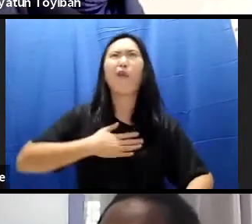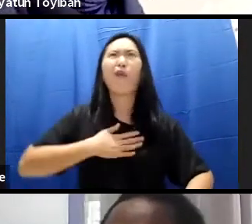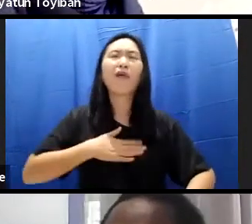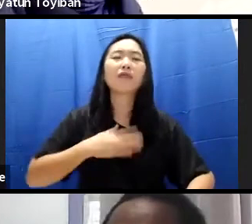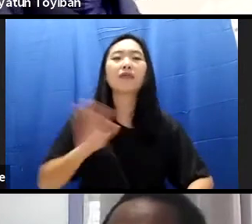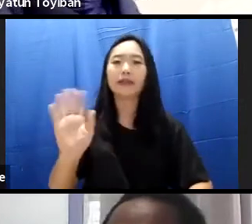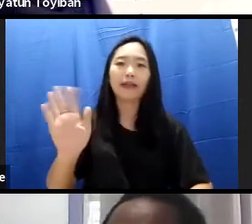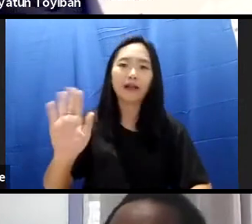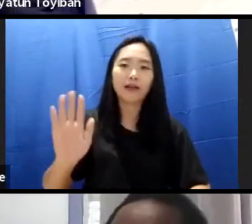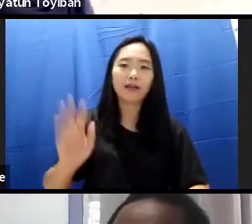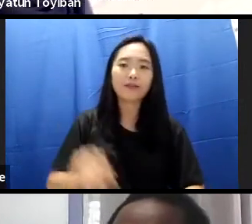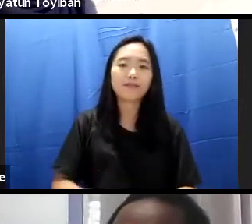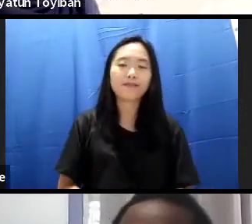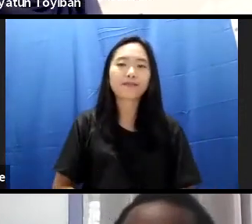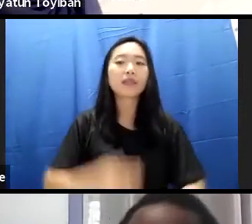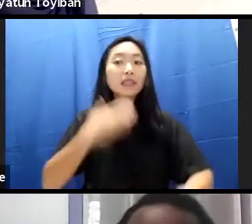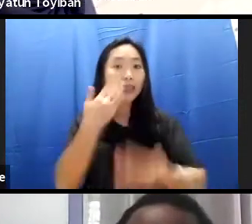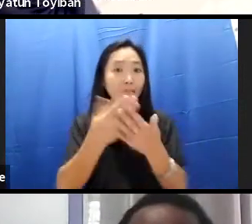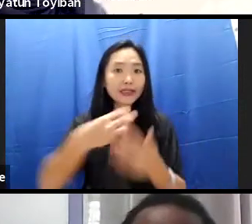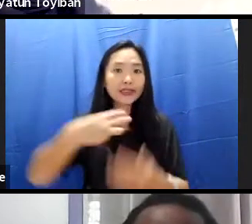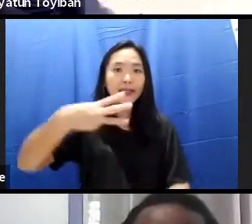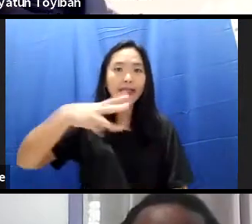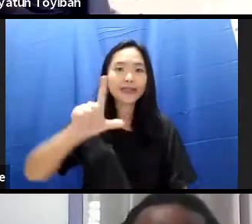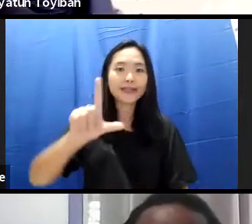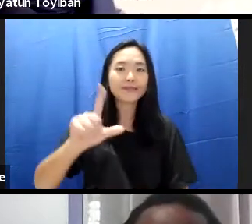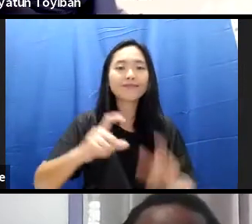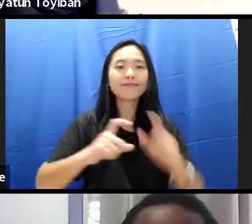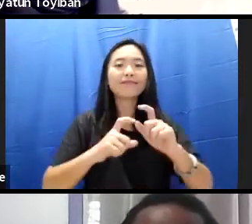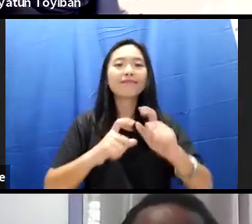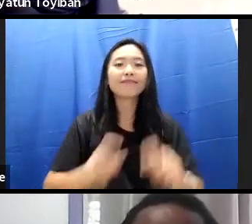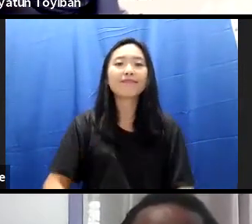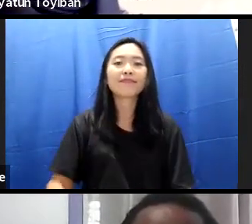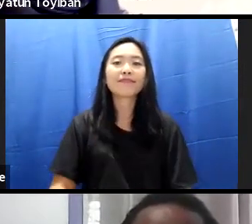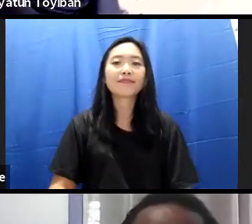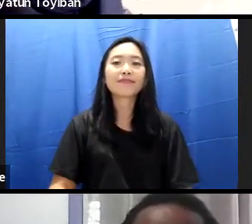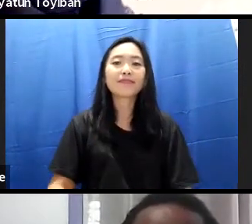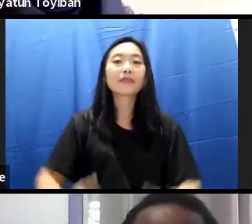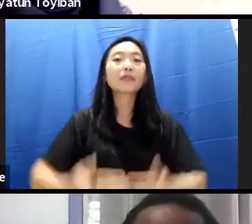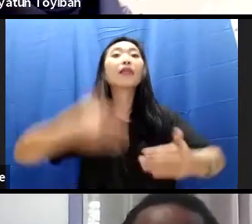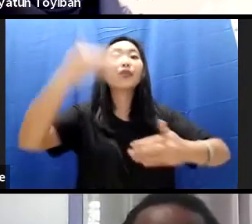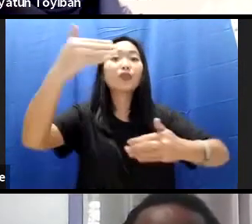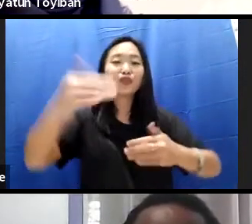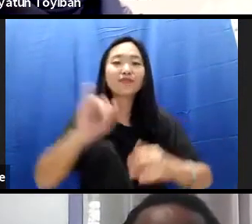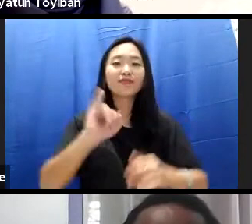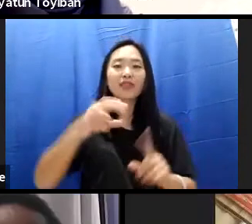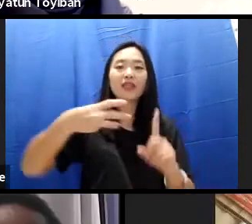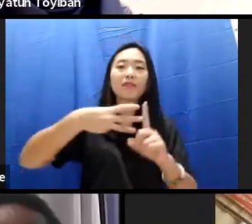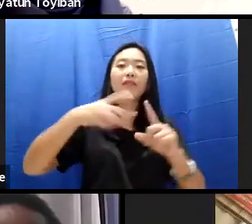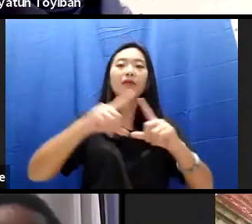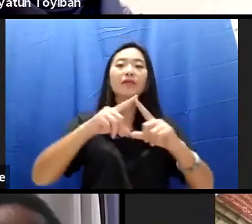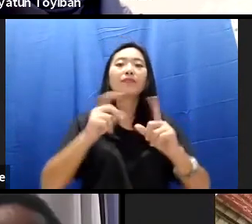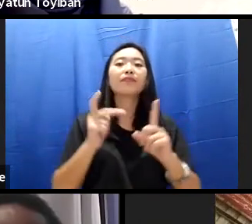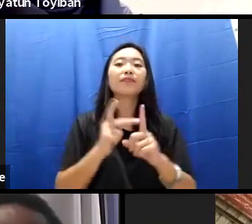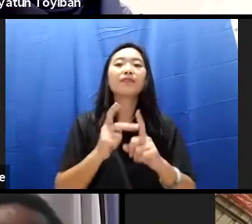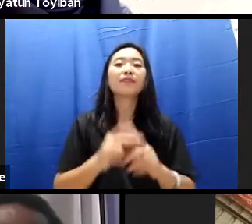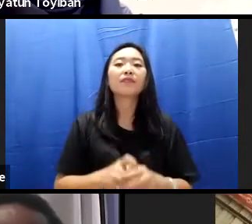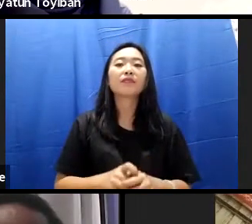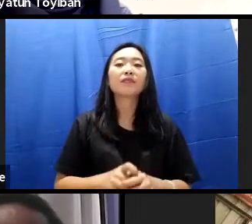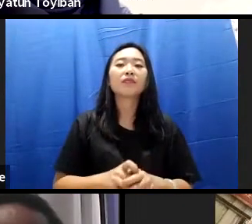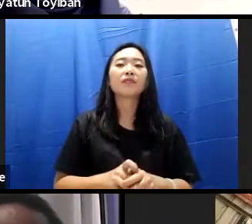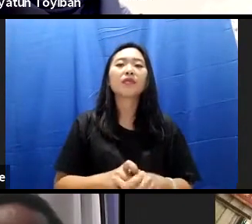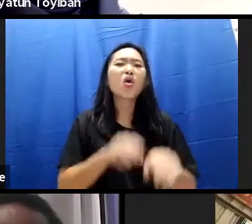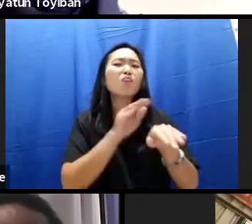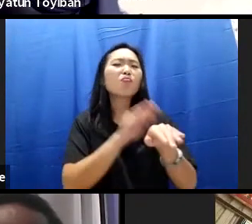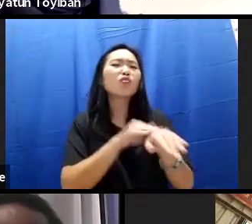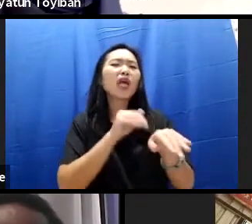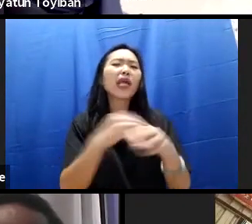kasih, Kak Els. Selanjutnya saya akan ke Kak Iba. Sejauh mana sih tradisi ajaran